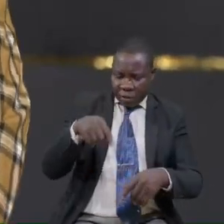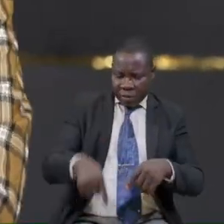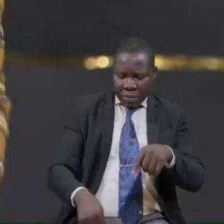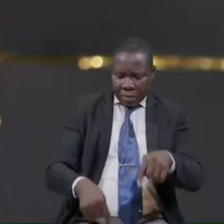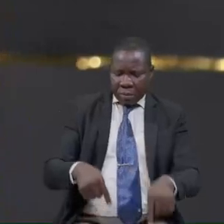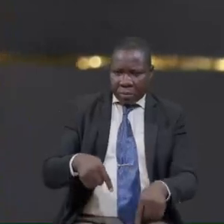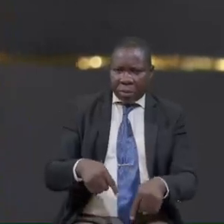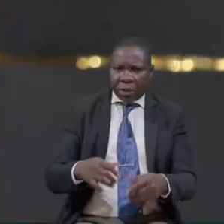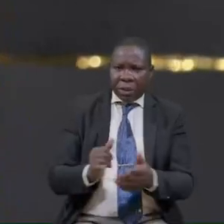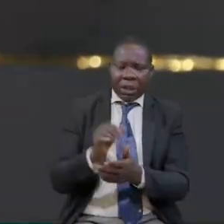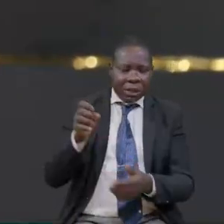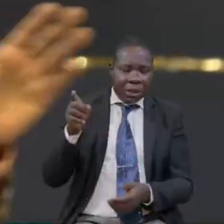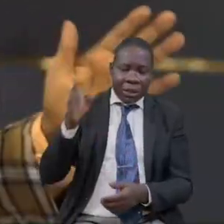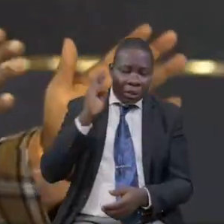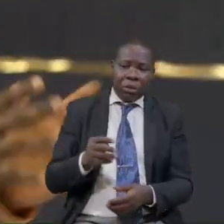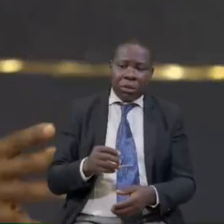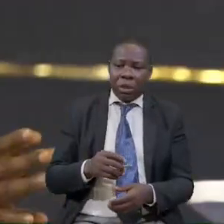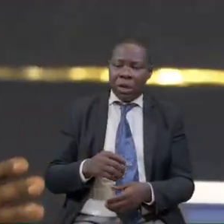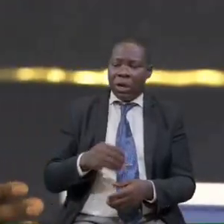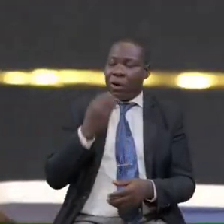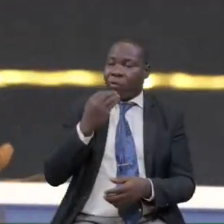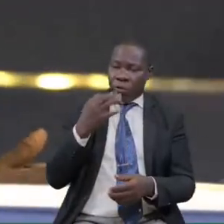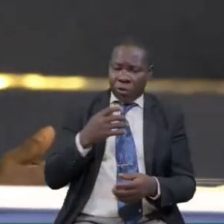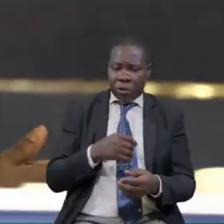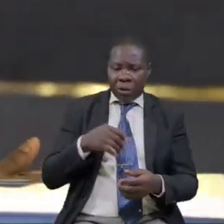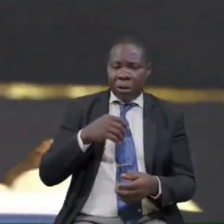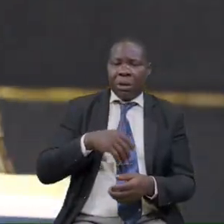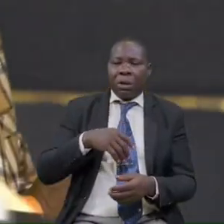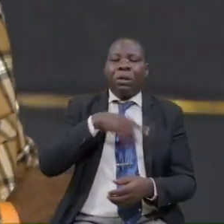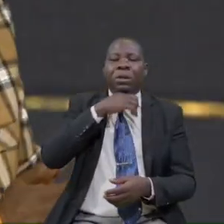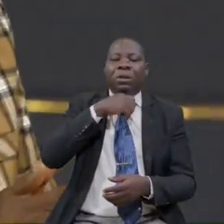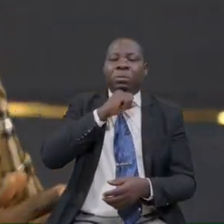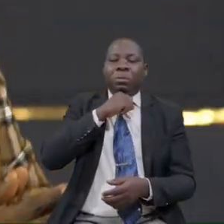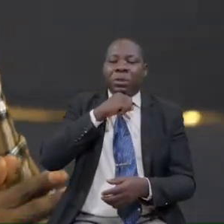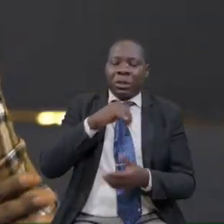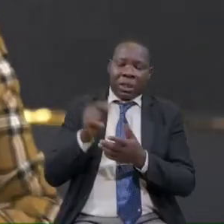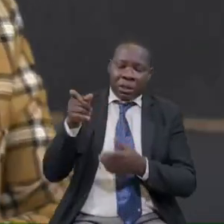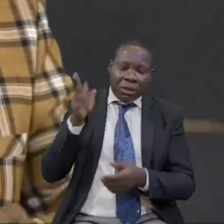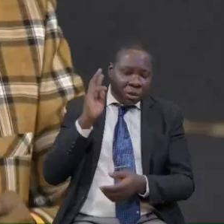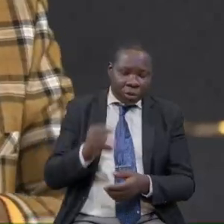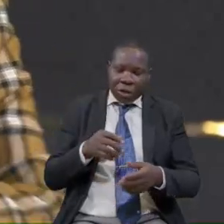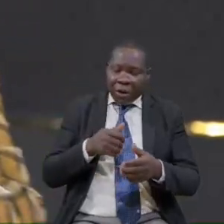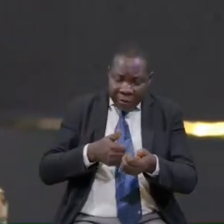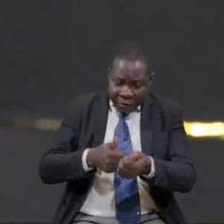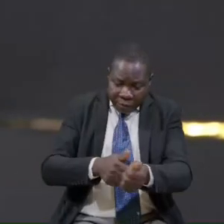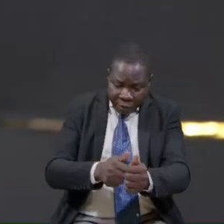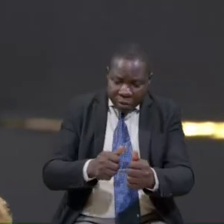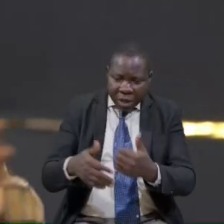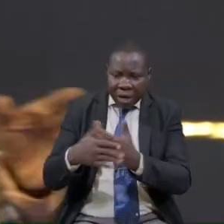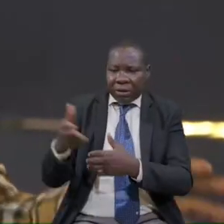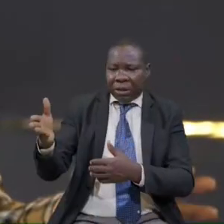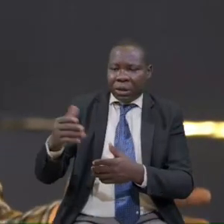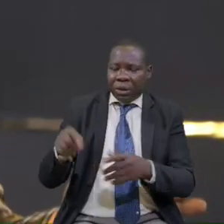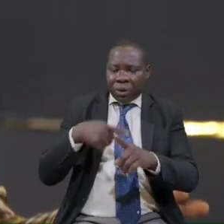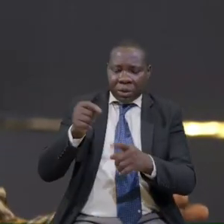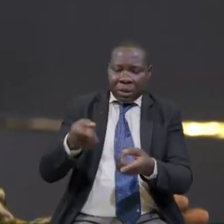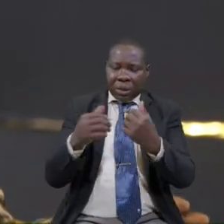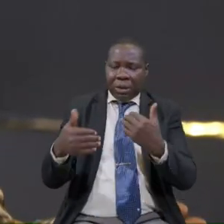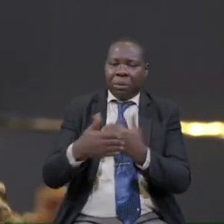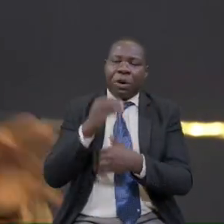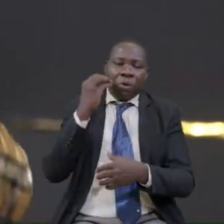tous les aliments des porcs, il est revenu à la maison que je ne suis plus digne. Alors son père